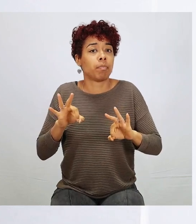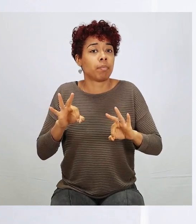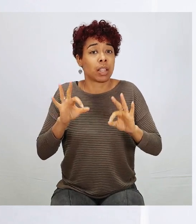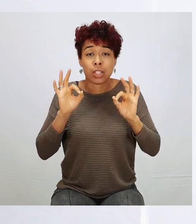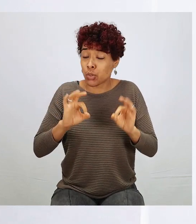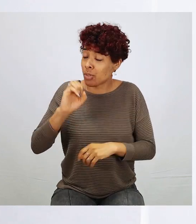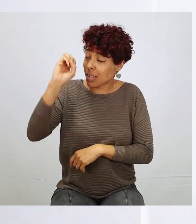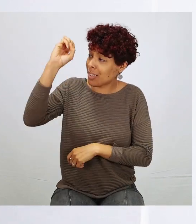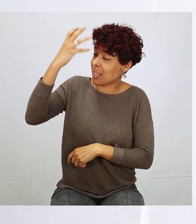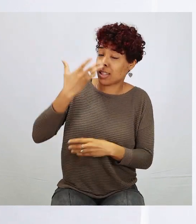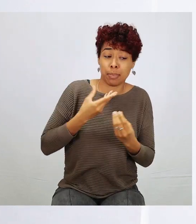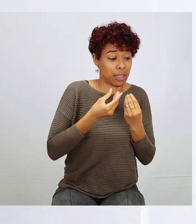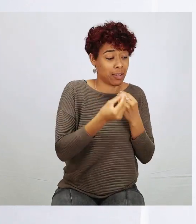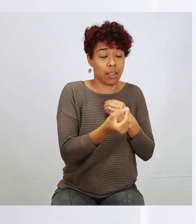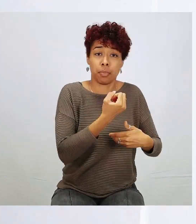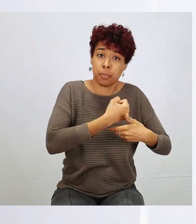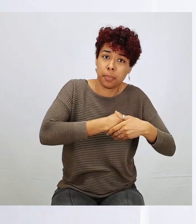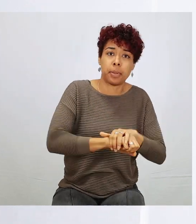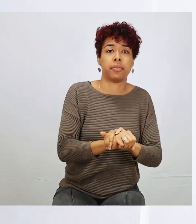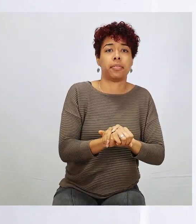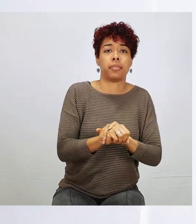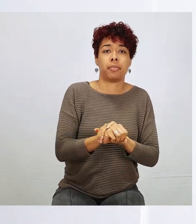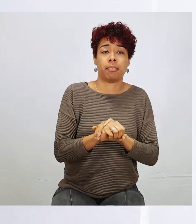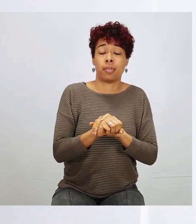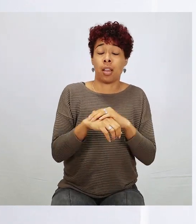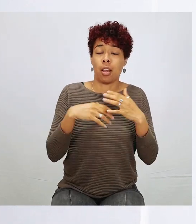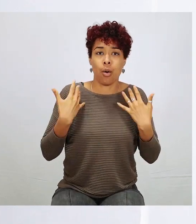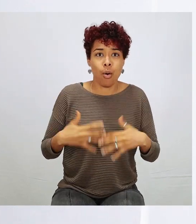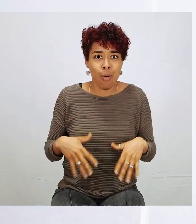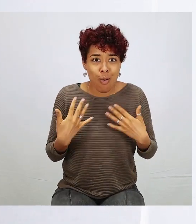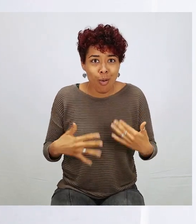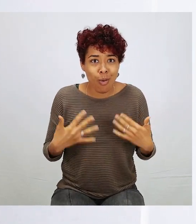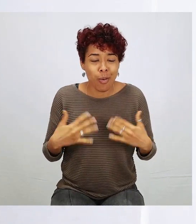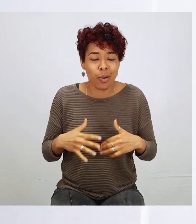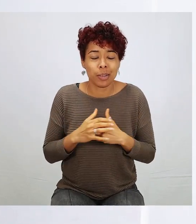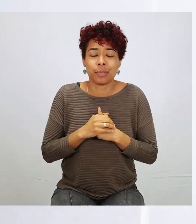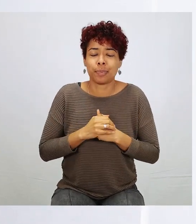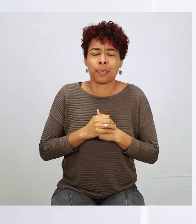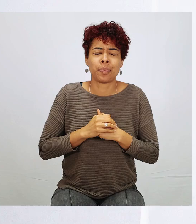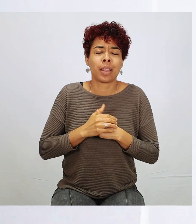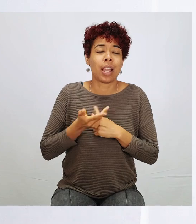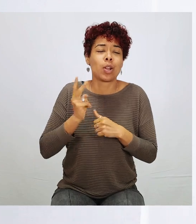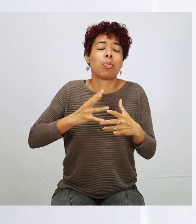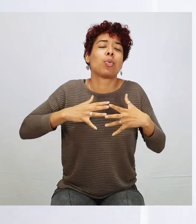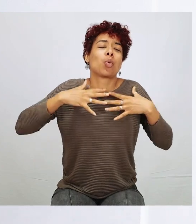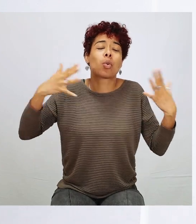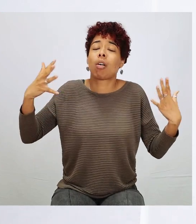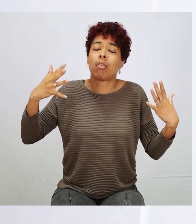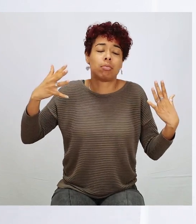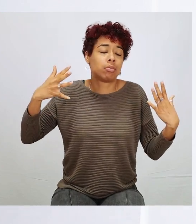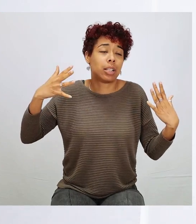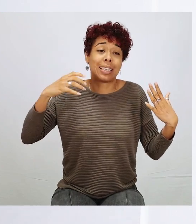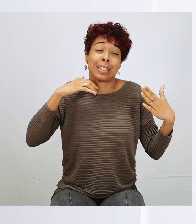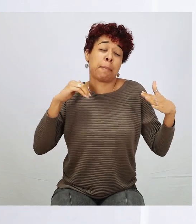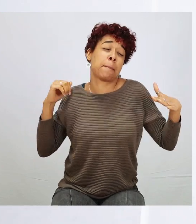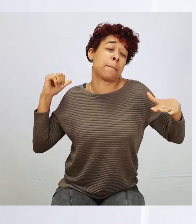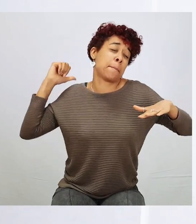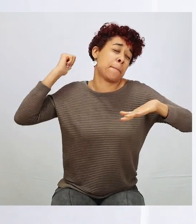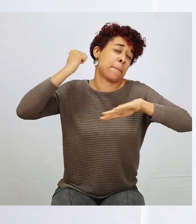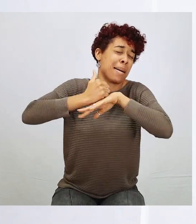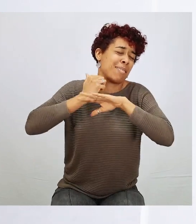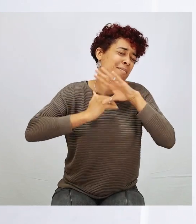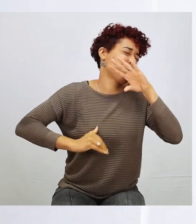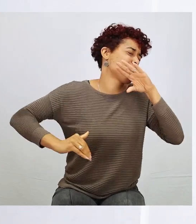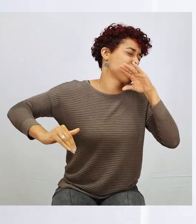C'est le Saint-Esprit lui-même qui vient faire son œuvre. Waouh! Et la plus grande de toutes, mais qui dépasse tout le monde par sa